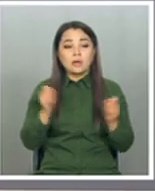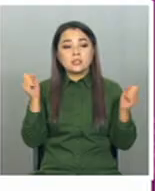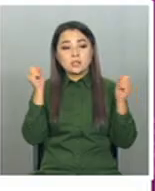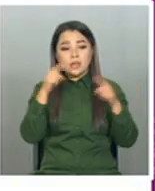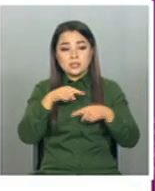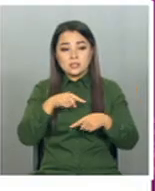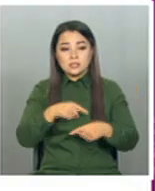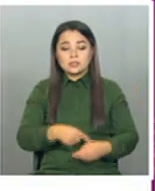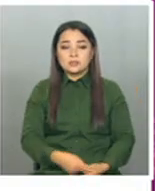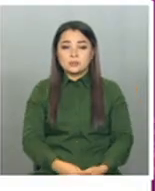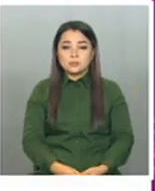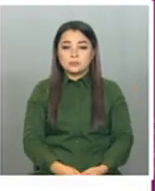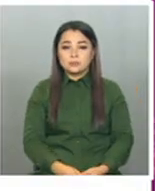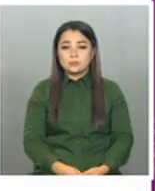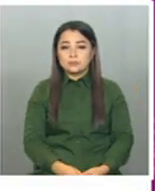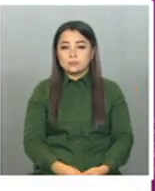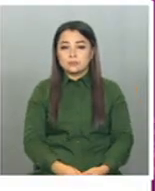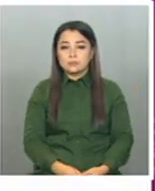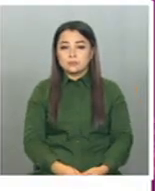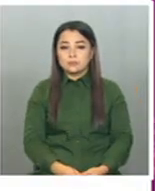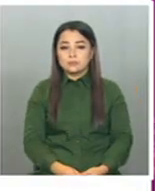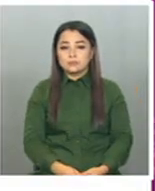анықтаңыз.